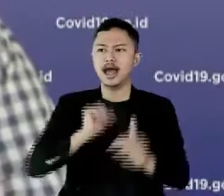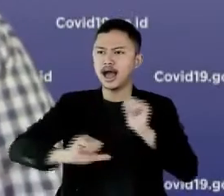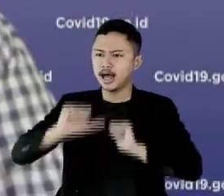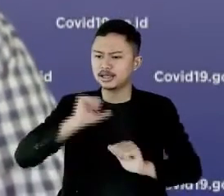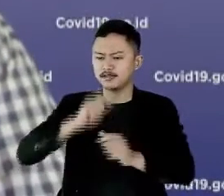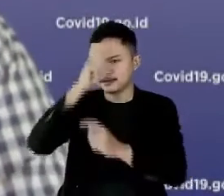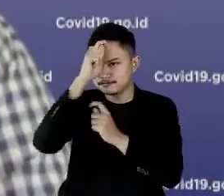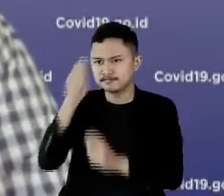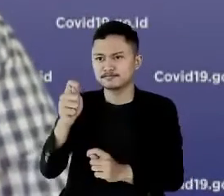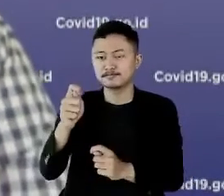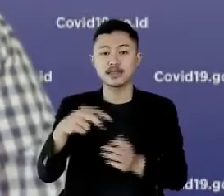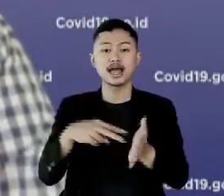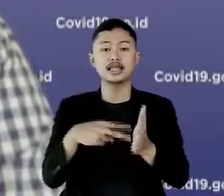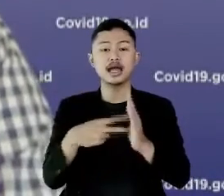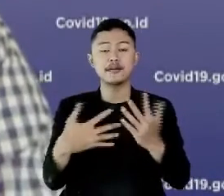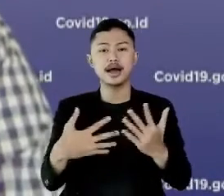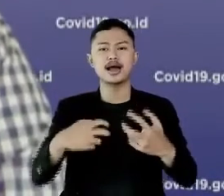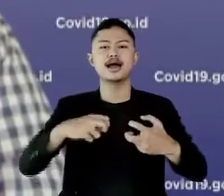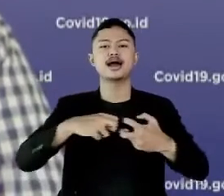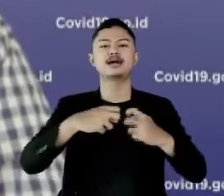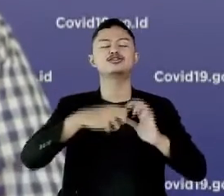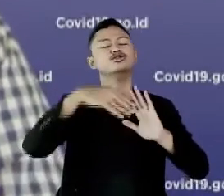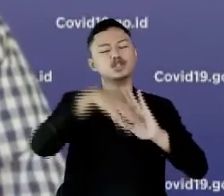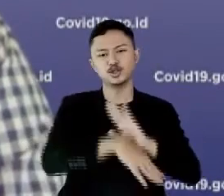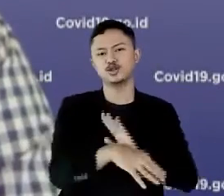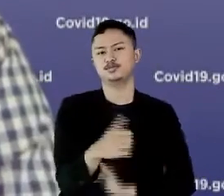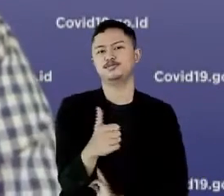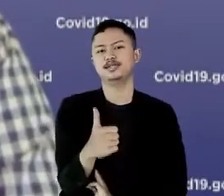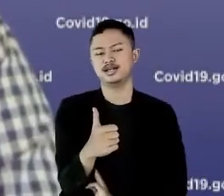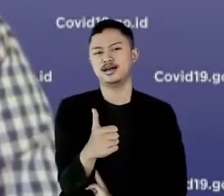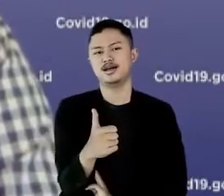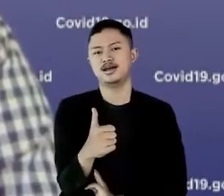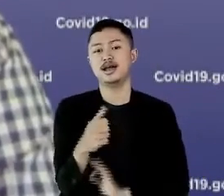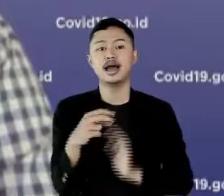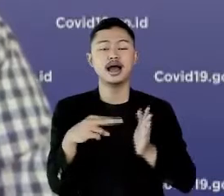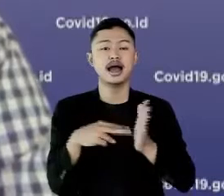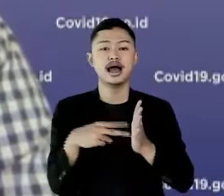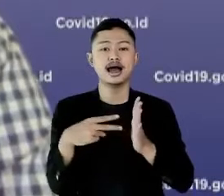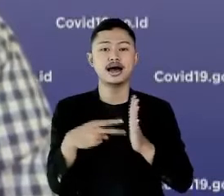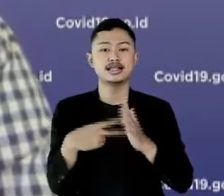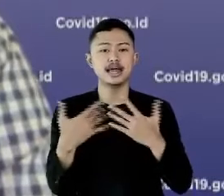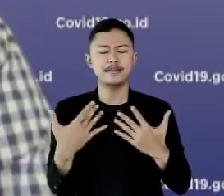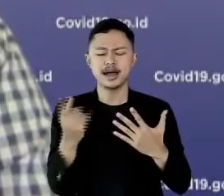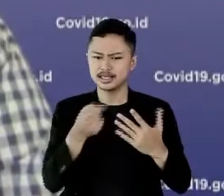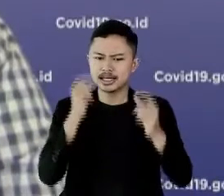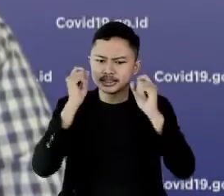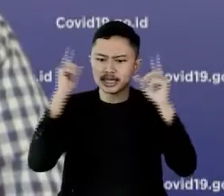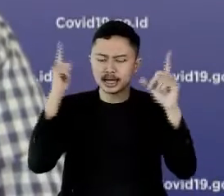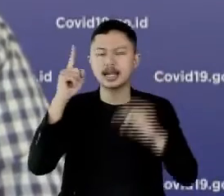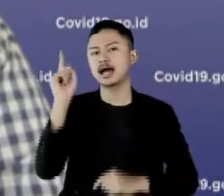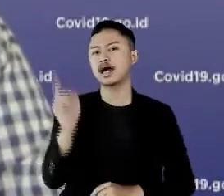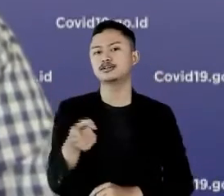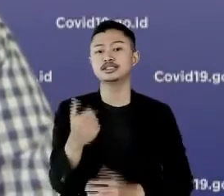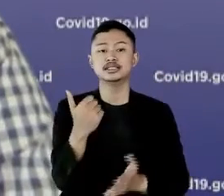kita, kemudian juga kasus turun. Nah, jadi ini memang apa, kita harus menyadari bahwa